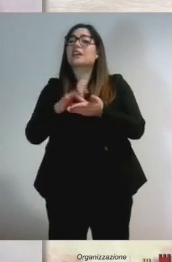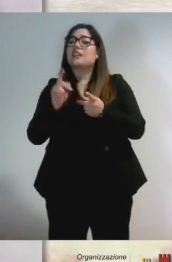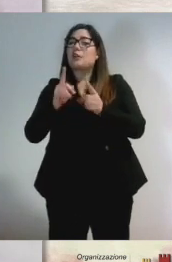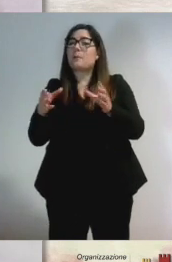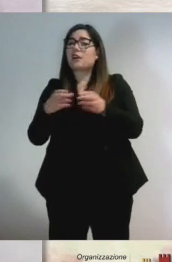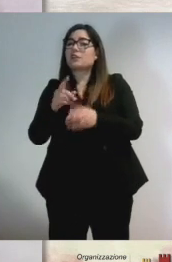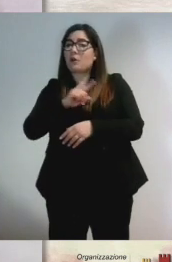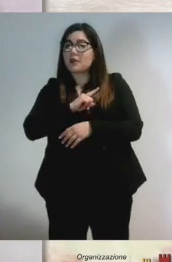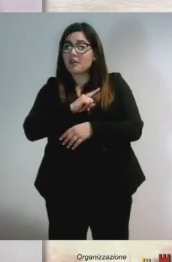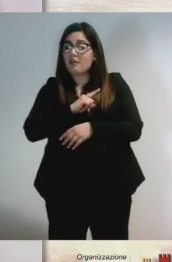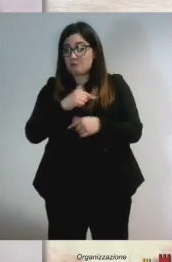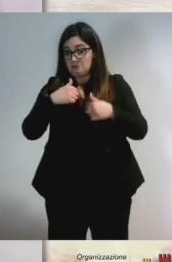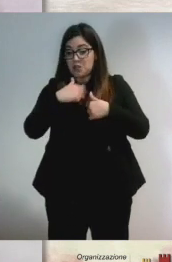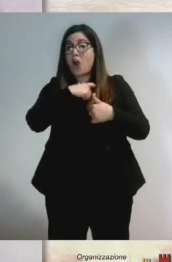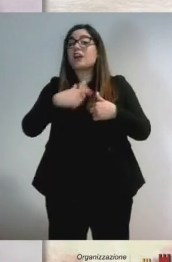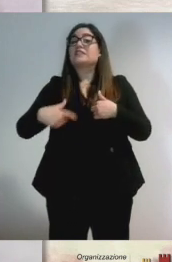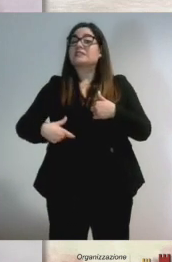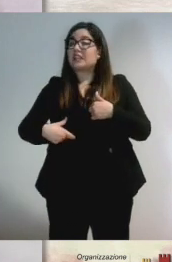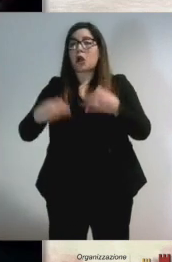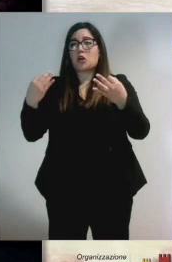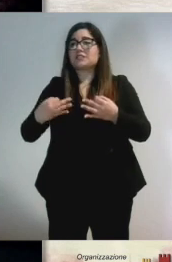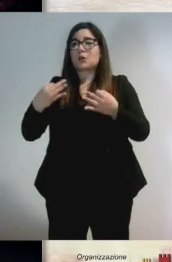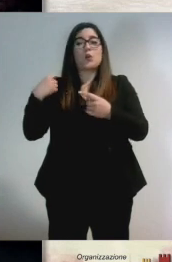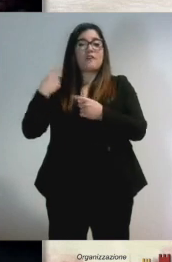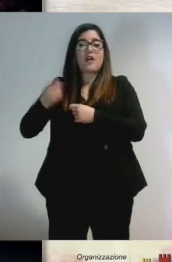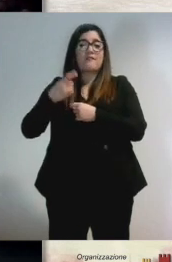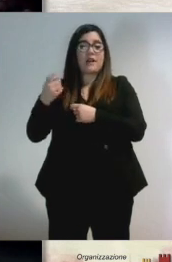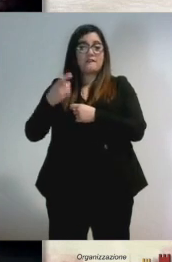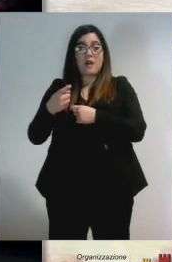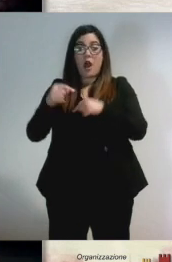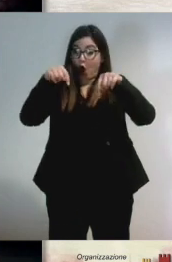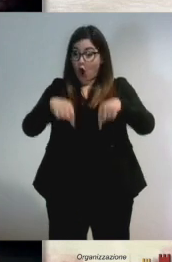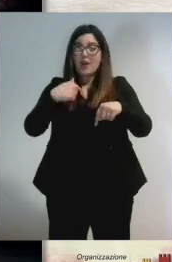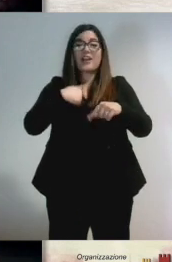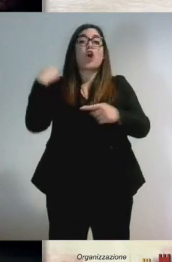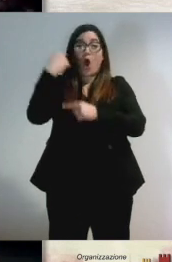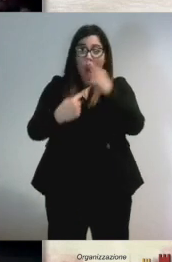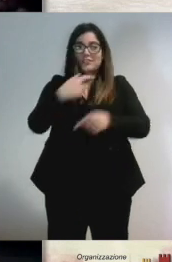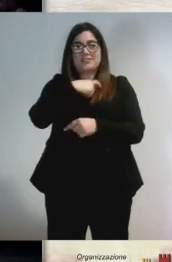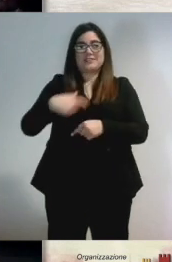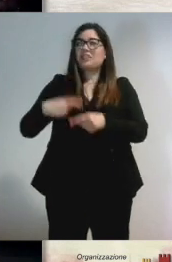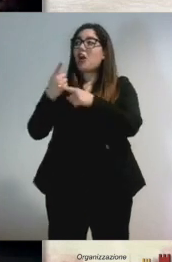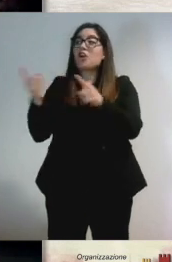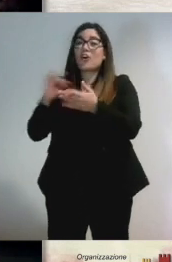faccio ancora il sindaco loro non sono né segretario di partito e né ministro